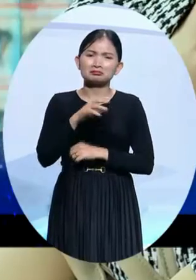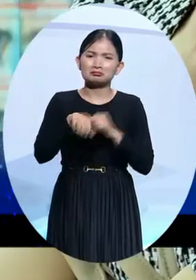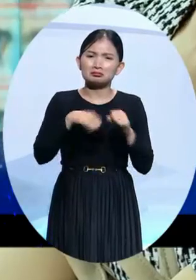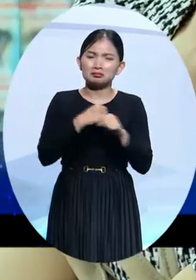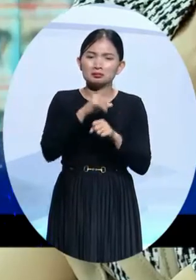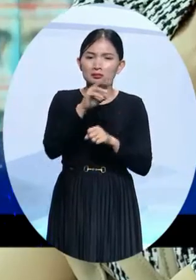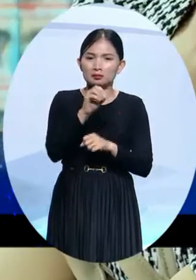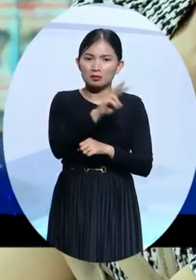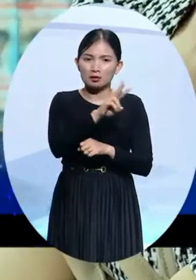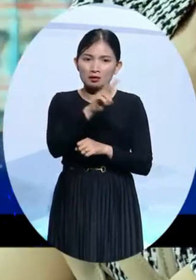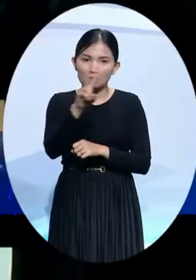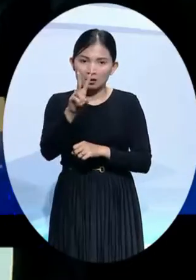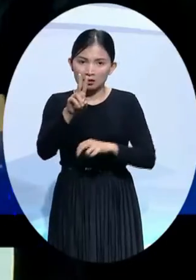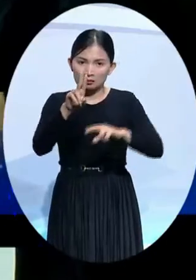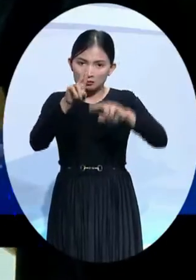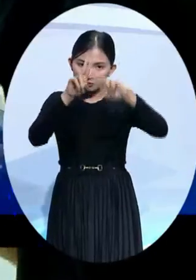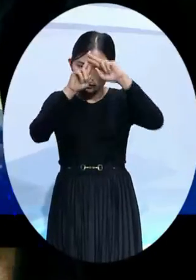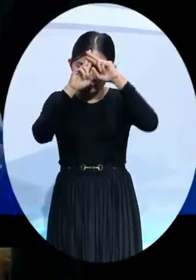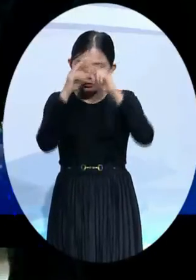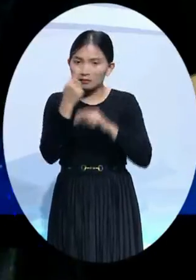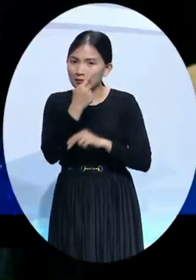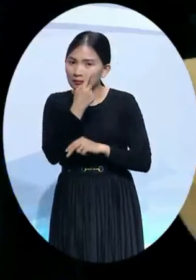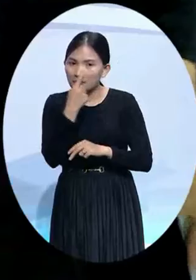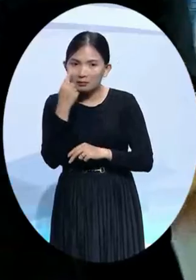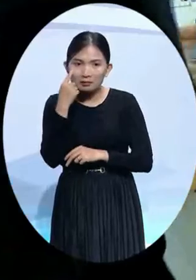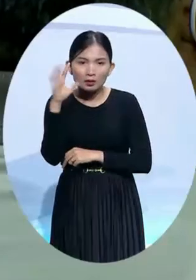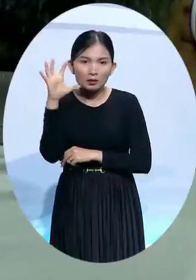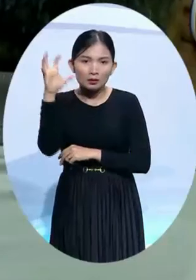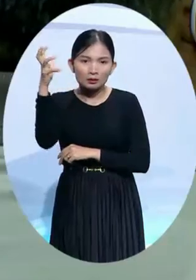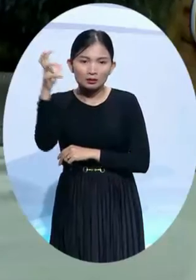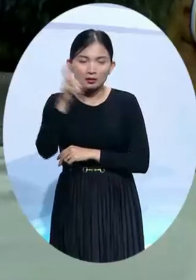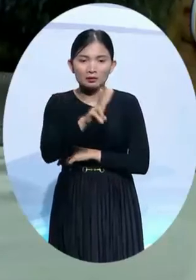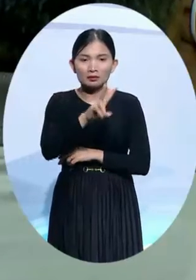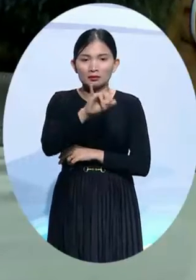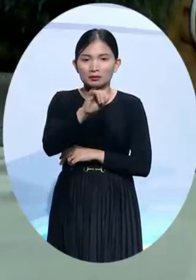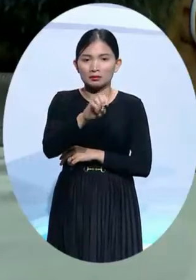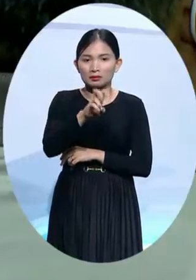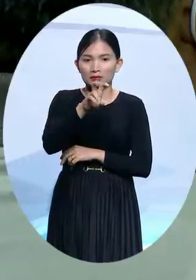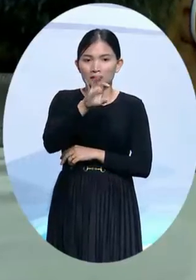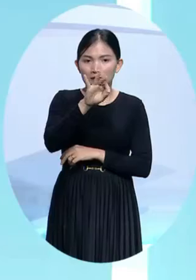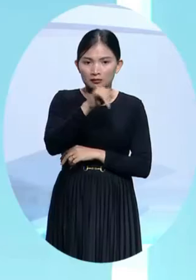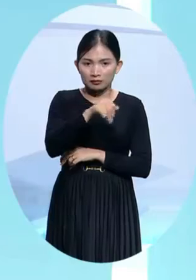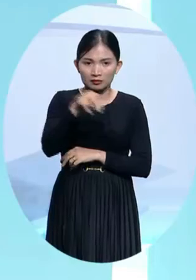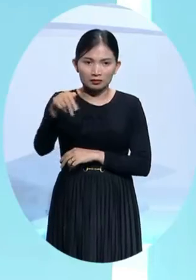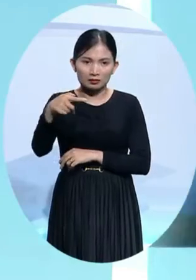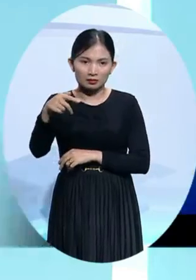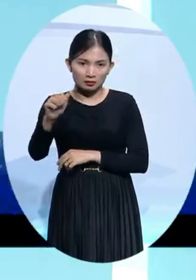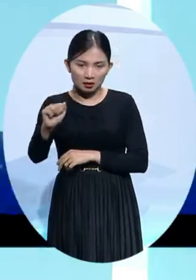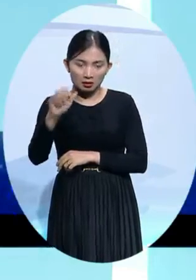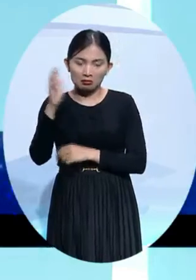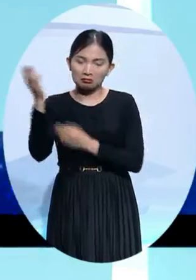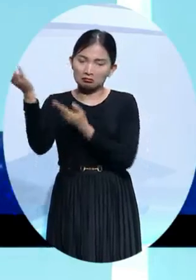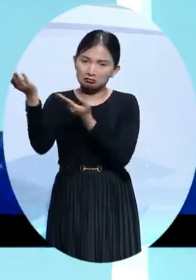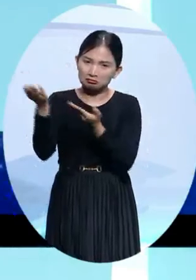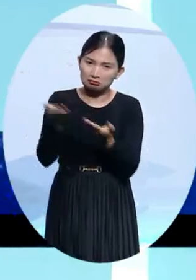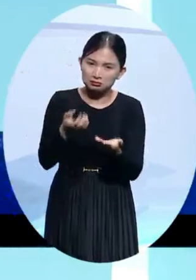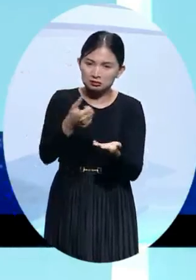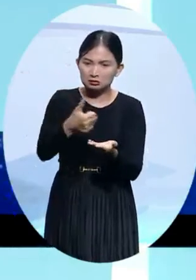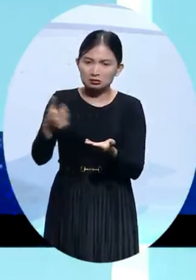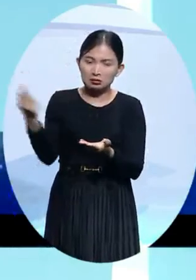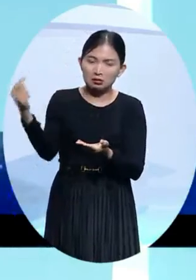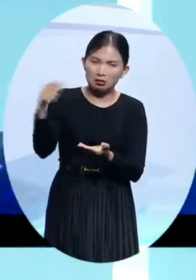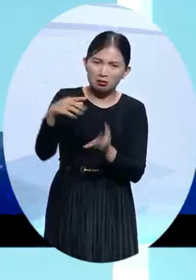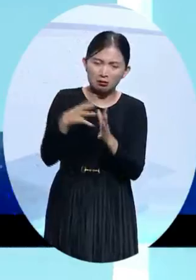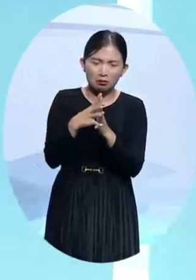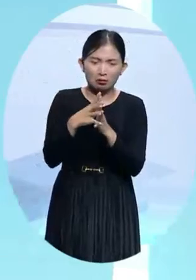2022, Bệnh viện Mắt Quốc tế Việt Nga đã tiếp nhận hơn 1.000 bệnh nhân mắc bệnh đục thủy tinh thể. Khi mà qua đây phẫu thuật xong thì